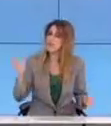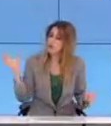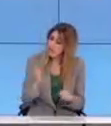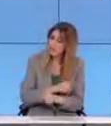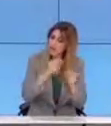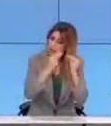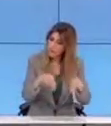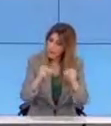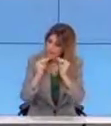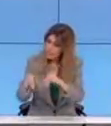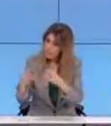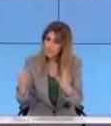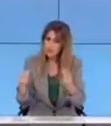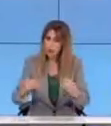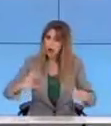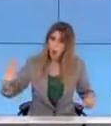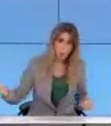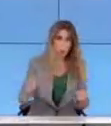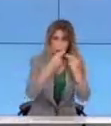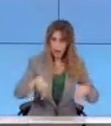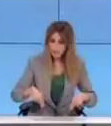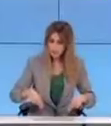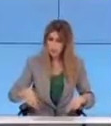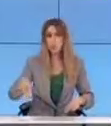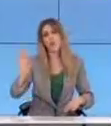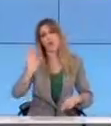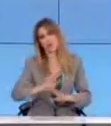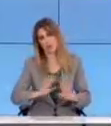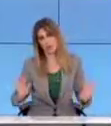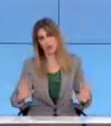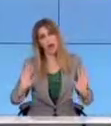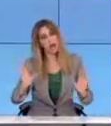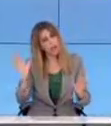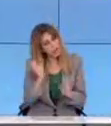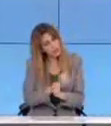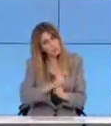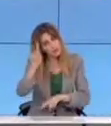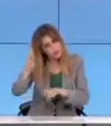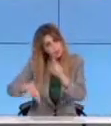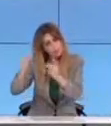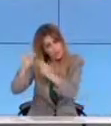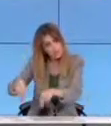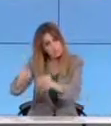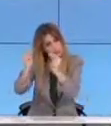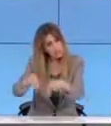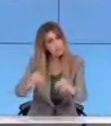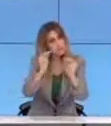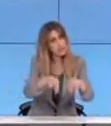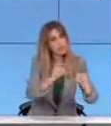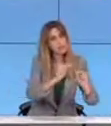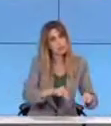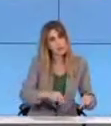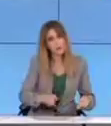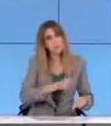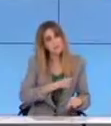όλα. Αλλά πιστεύω ότι και εσείς οι ίδιοι το έχετε αναγνωρίσει, ήμασταν πάντα με